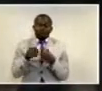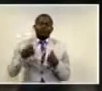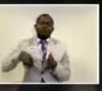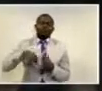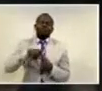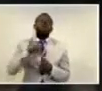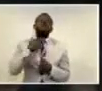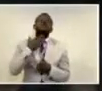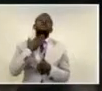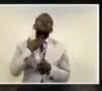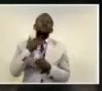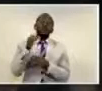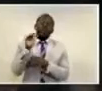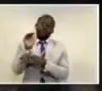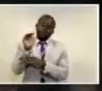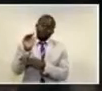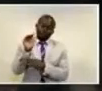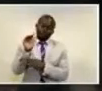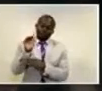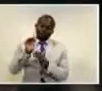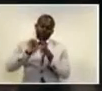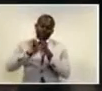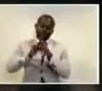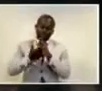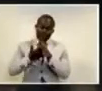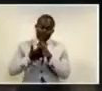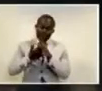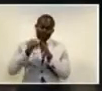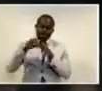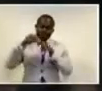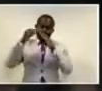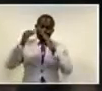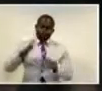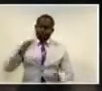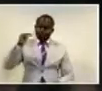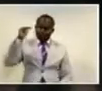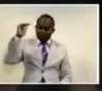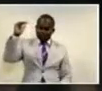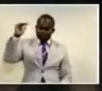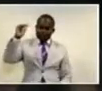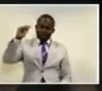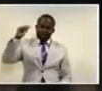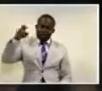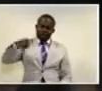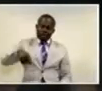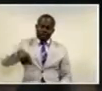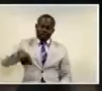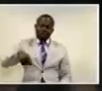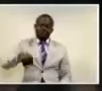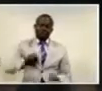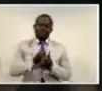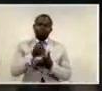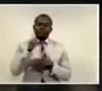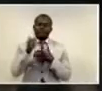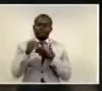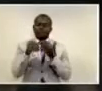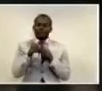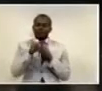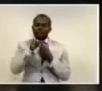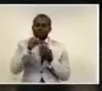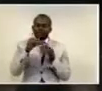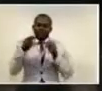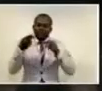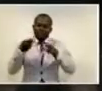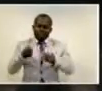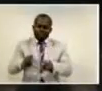nifuza kubibaza mpereye ku bayobozi baba bakwiriye gutuma ibyo byose bitaba